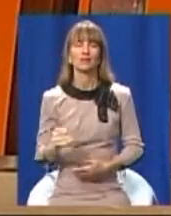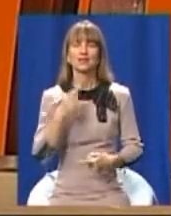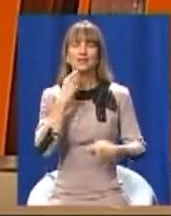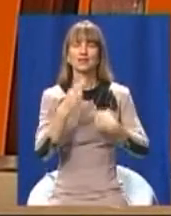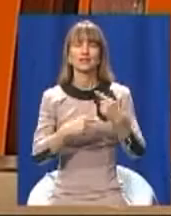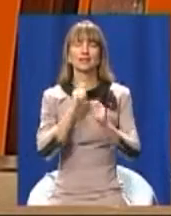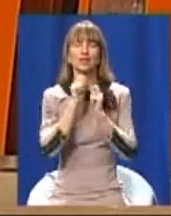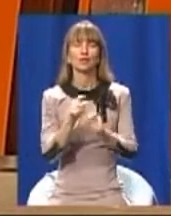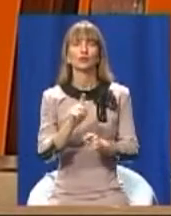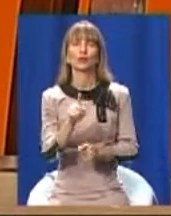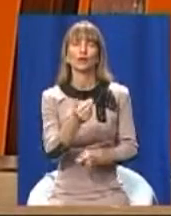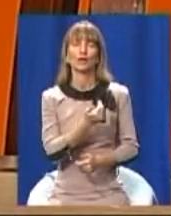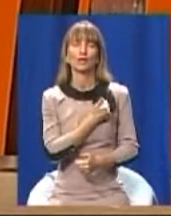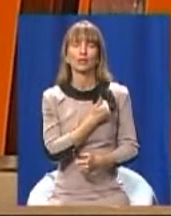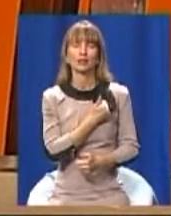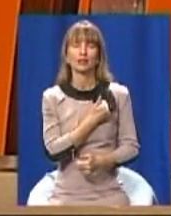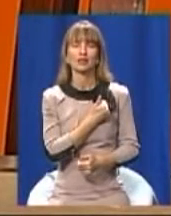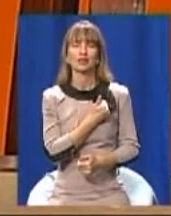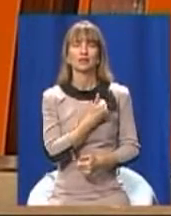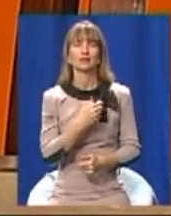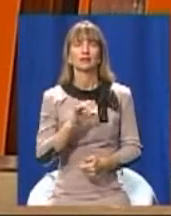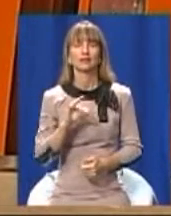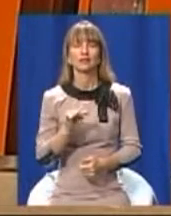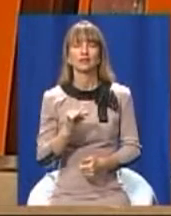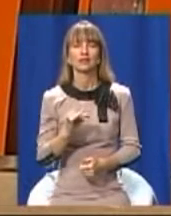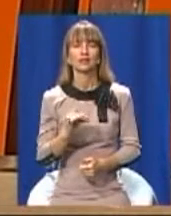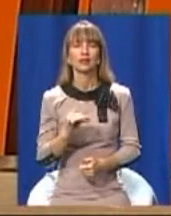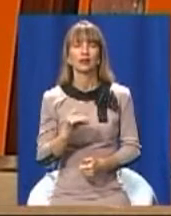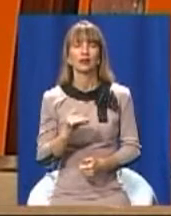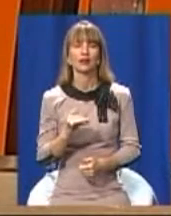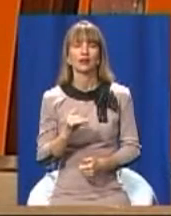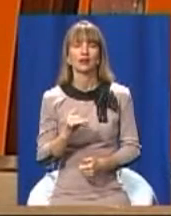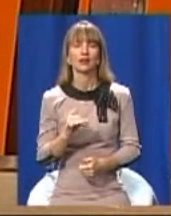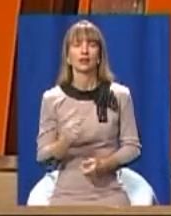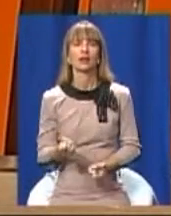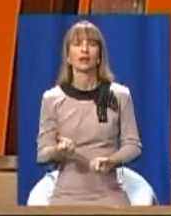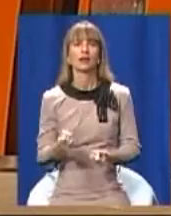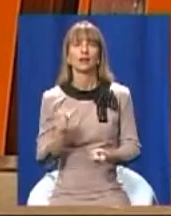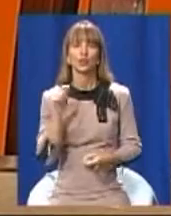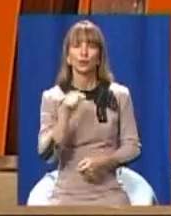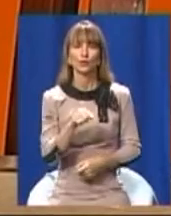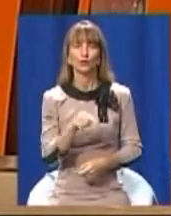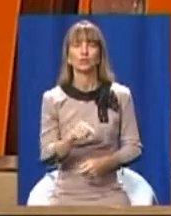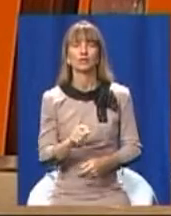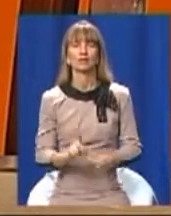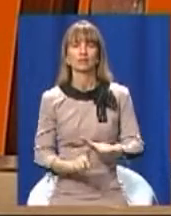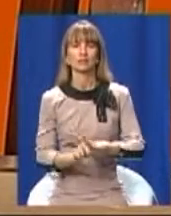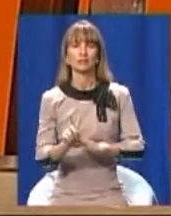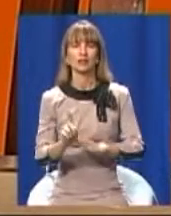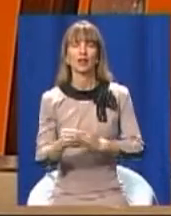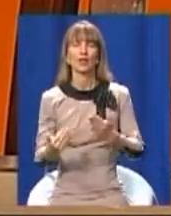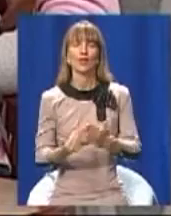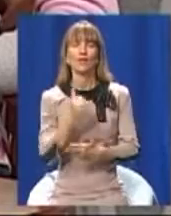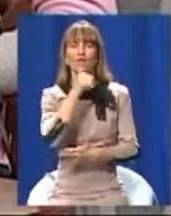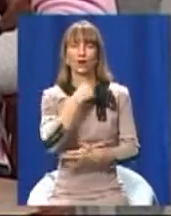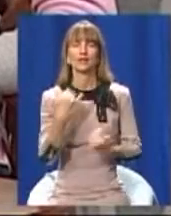завжди дарують те, що вони забажають. І звідси йде, мабуть, новорічні дива.